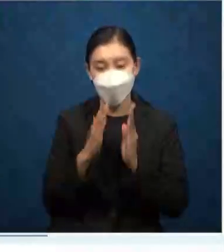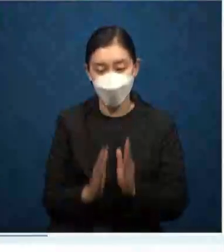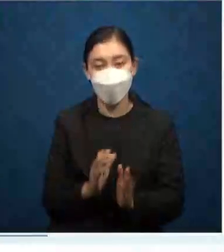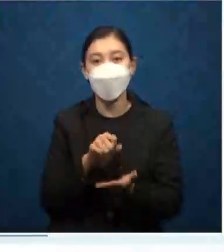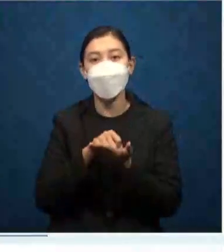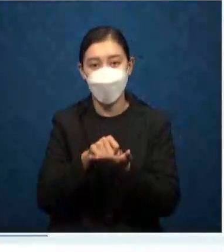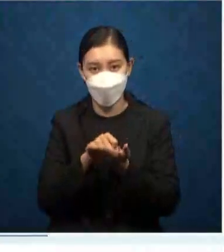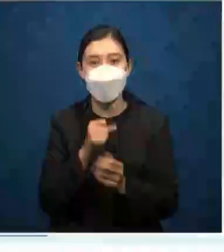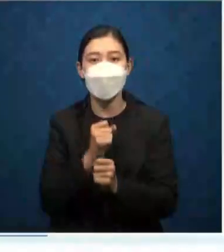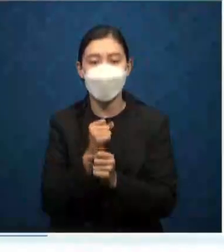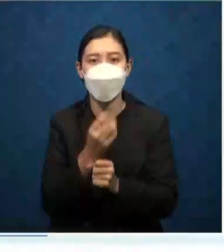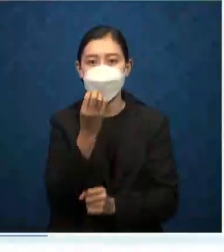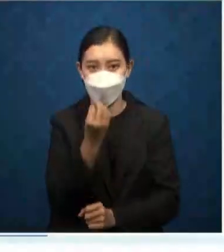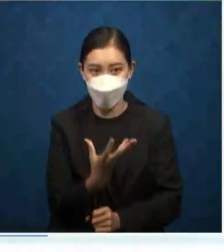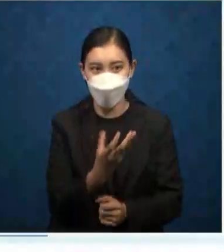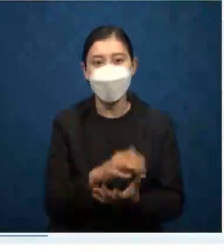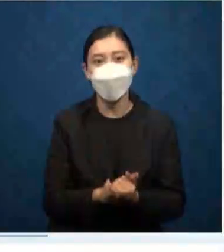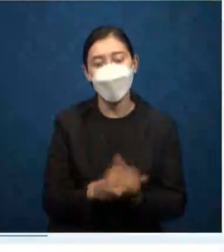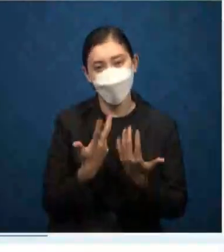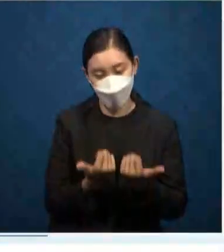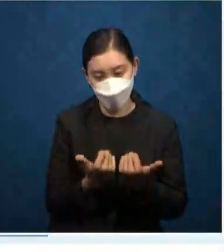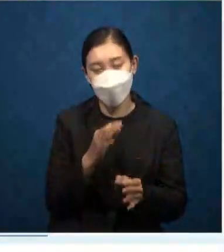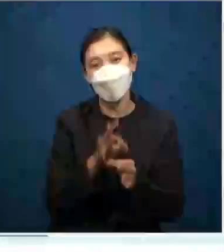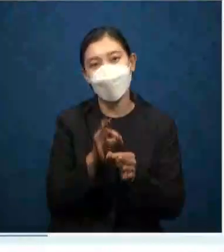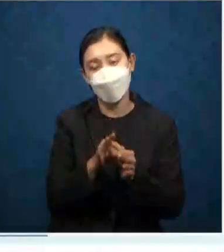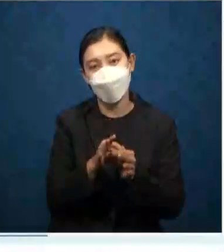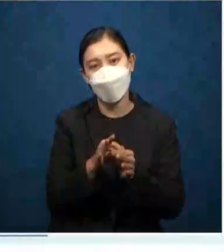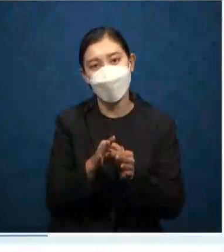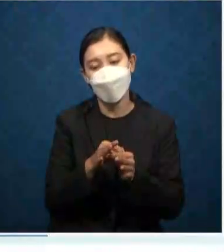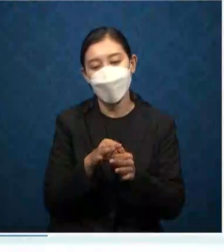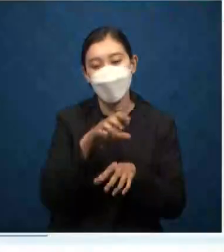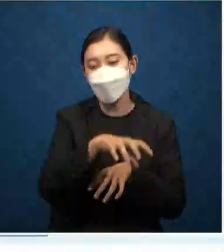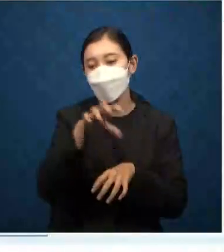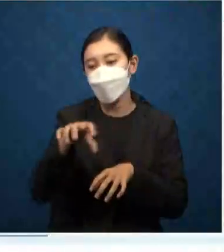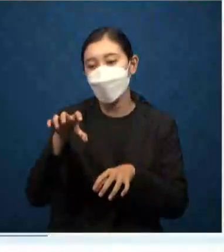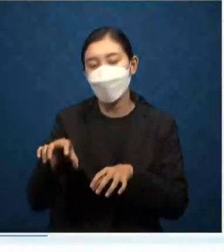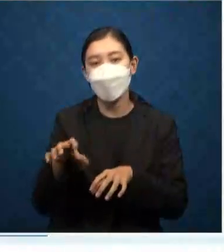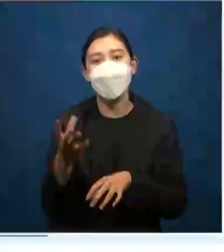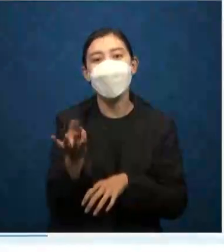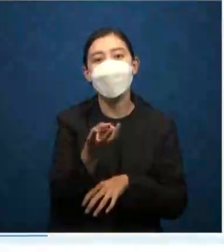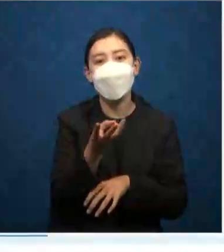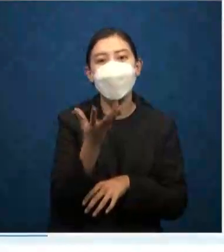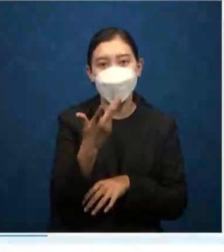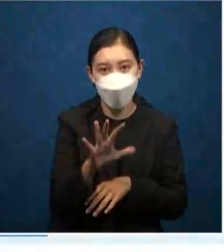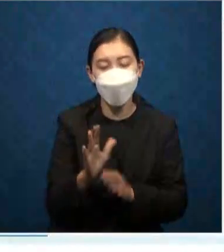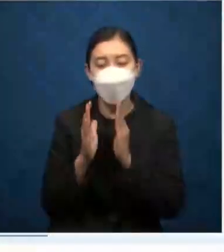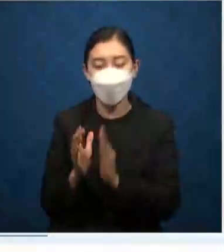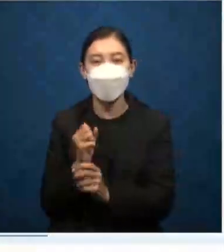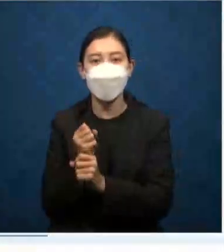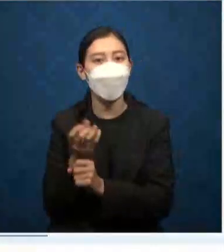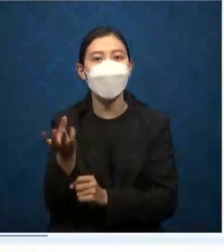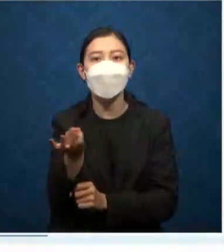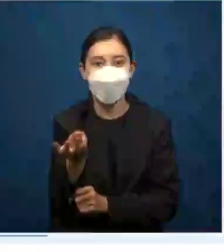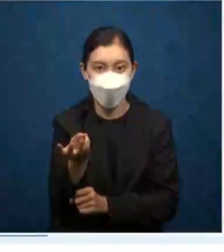ลดสาขาธนาคารลดบุคลากรธนาคารใช้เทคโนโลยีฟินเทคและระบบต่างๆเข้ามาจัดบริ